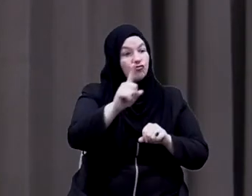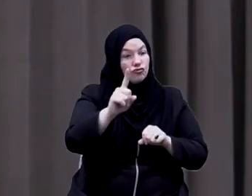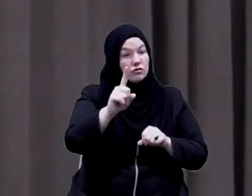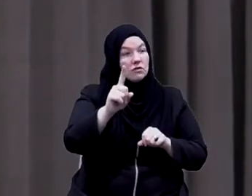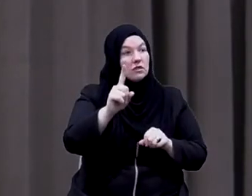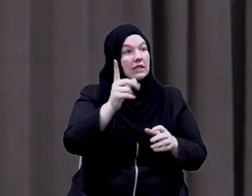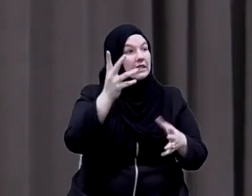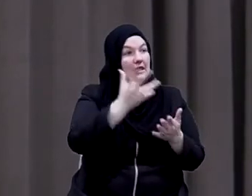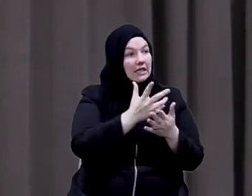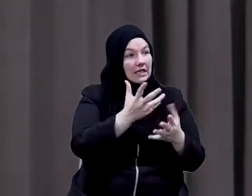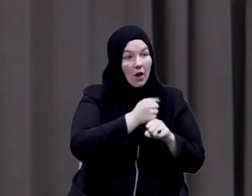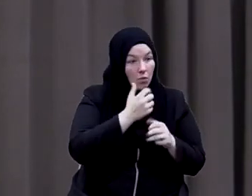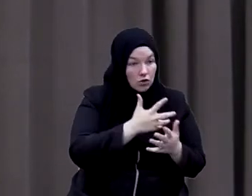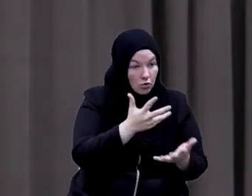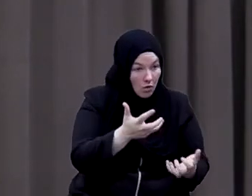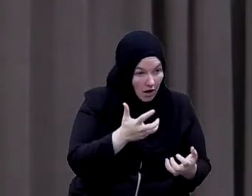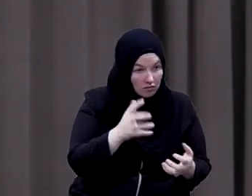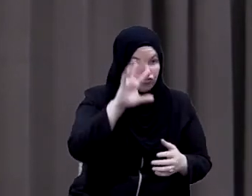want,